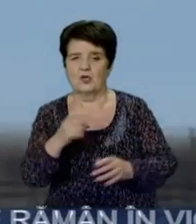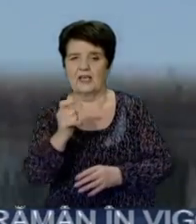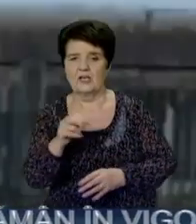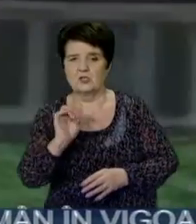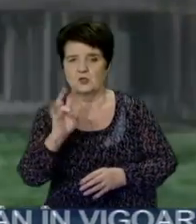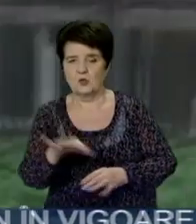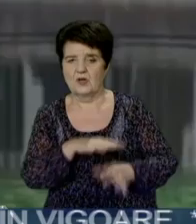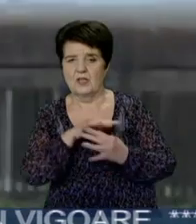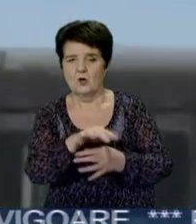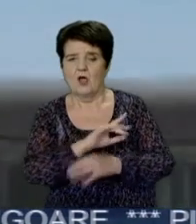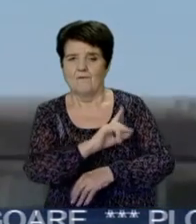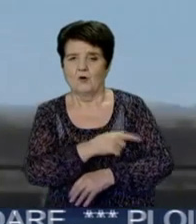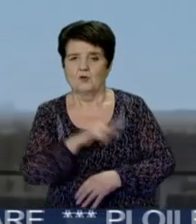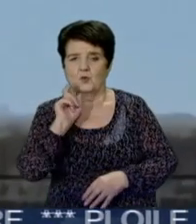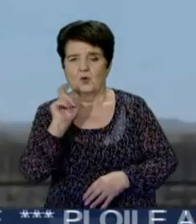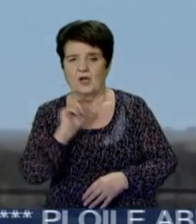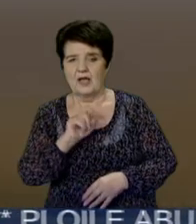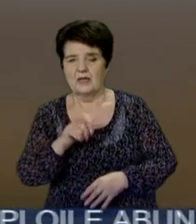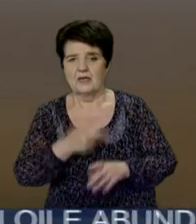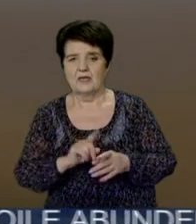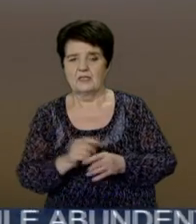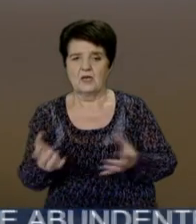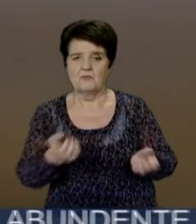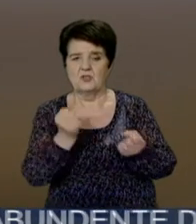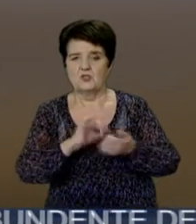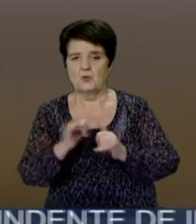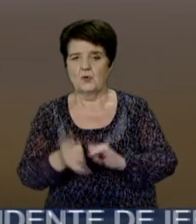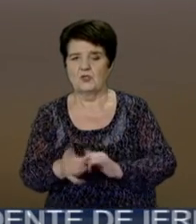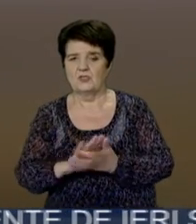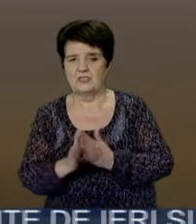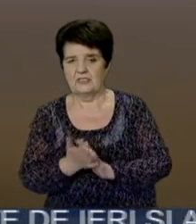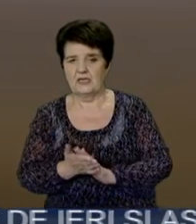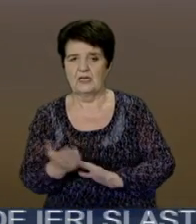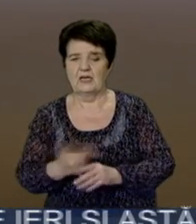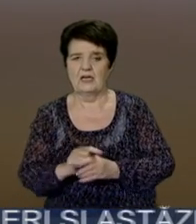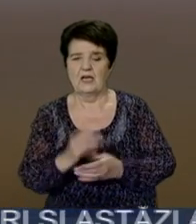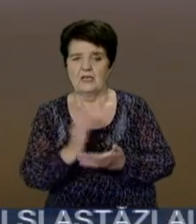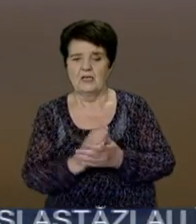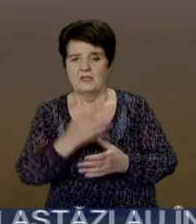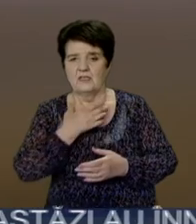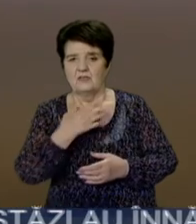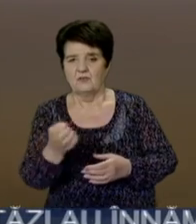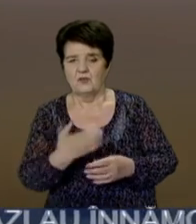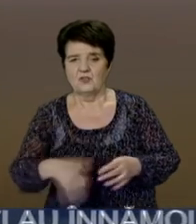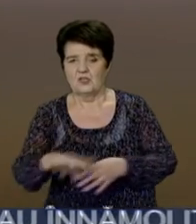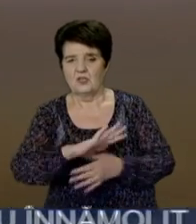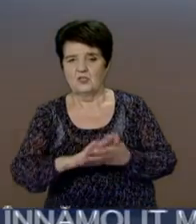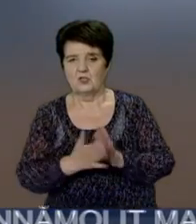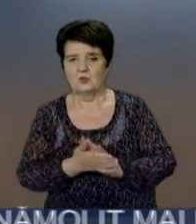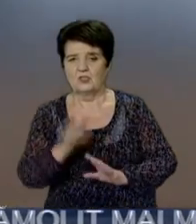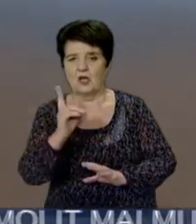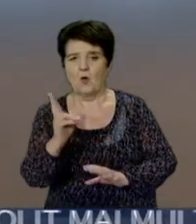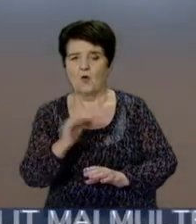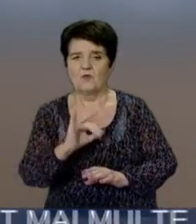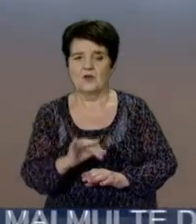opun atacurilor forțelor ucrainene în încercarea de a-și menține pozițiile. Situația este stabil dificilă în comunitățile din districtele Kahovka